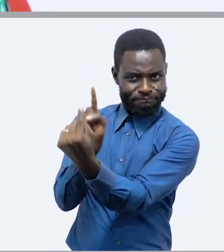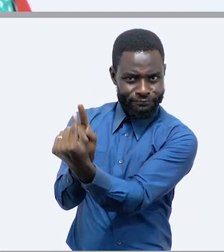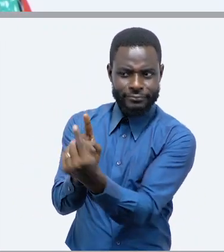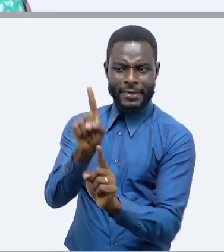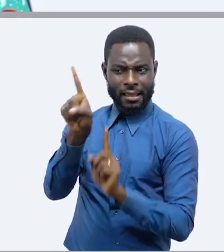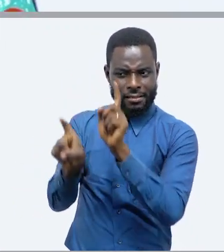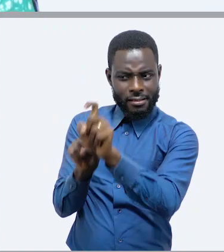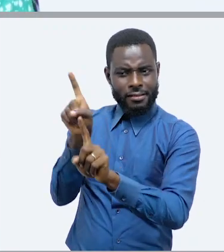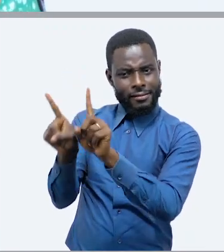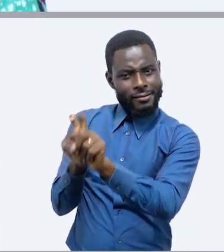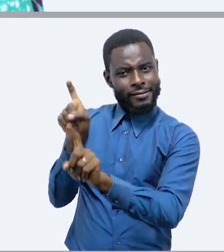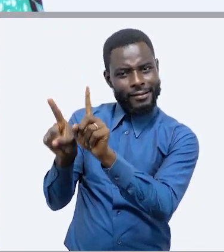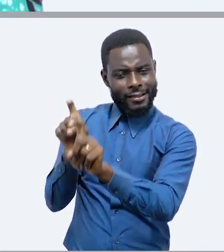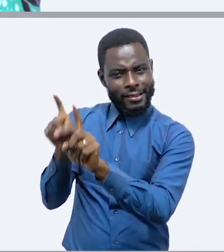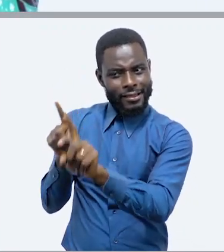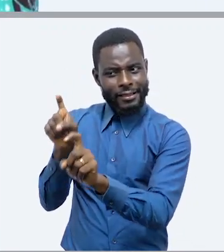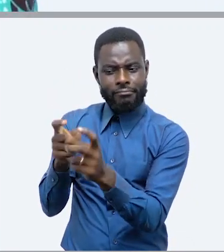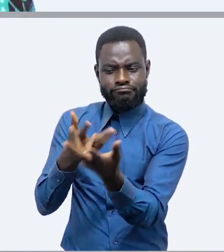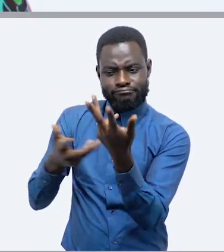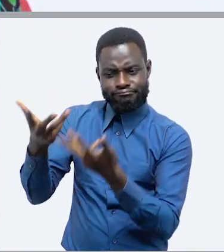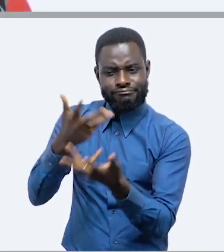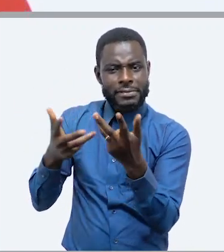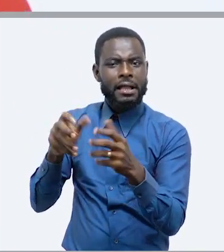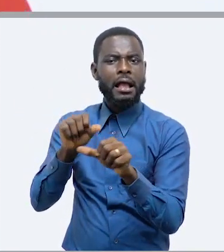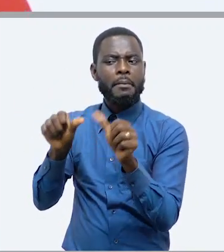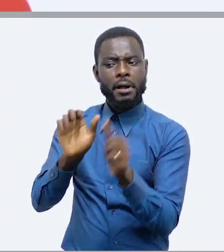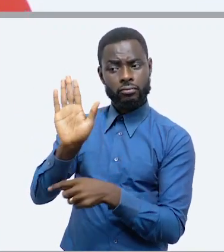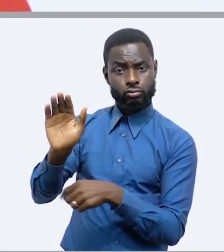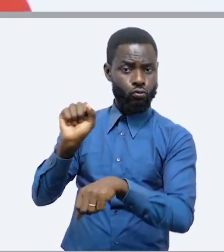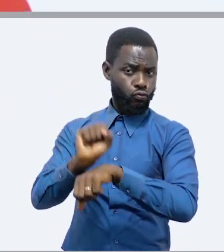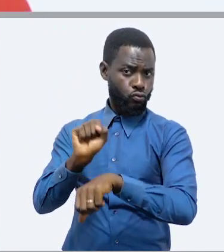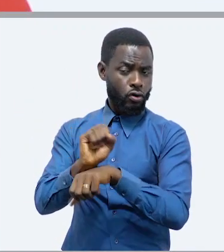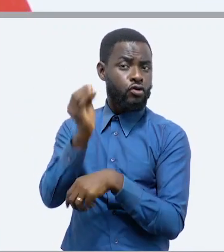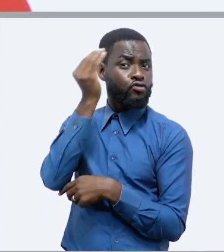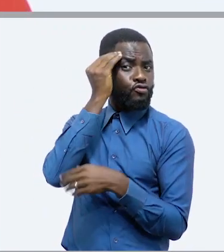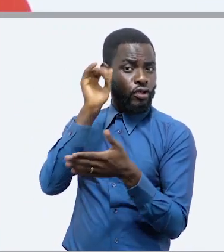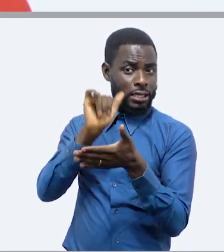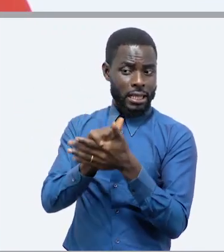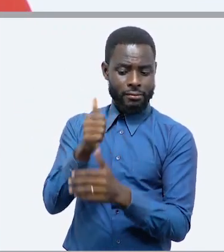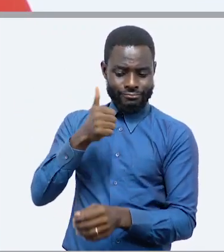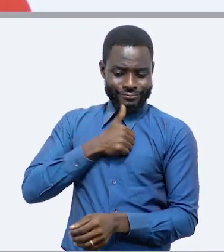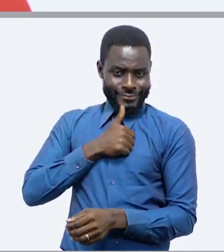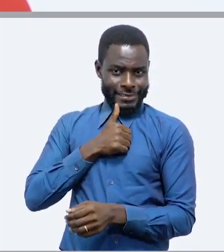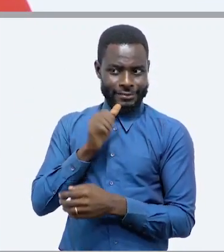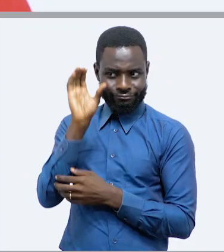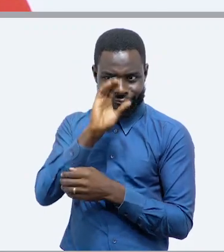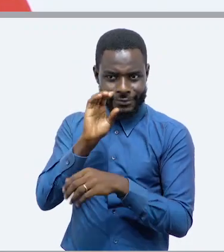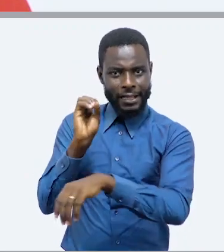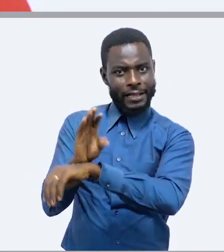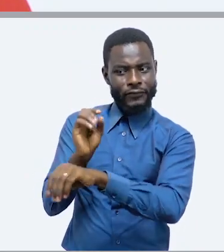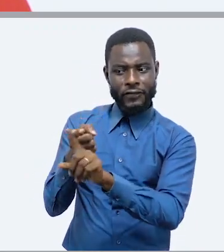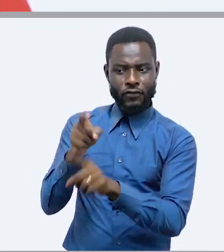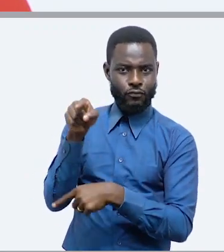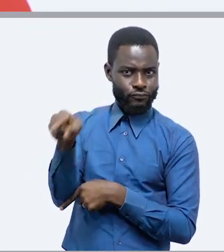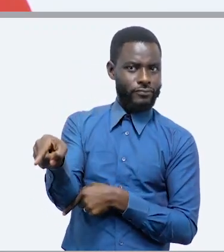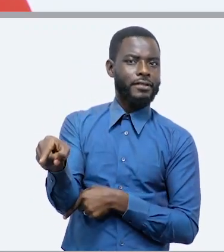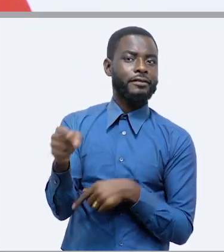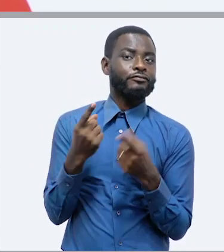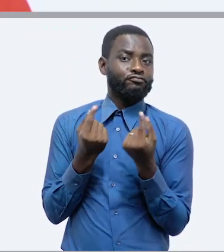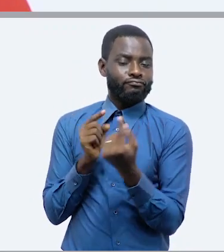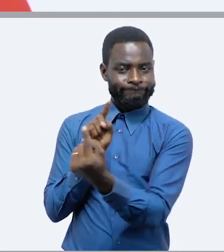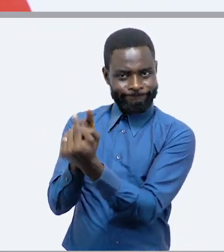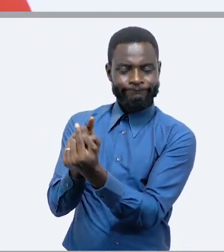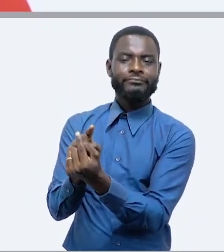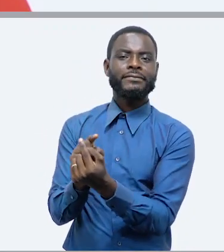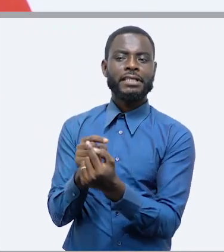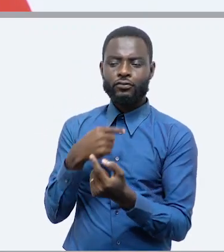hisanji. Biani ole ake o tawo nga wo kenje ame ngon. Oba aka ame no no fio. No babi ame nga wo ye no